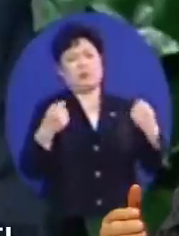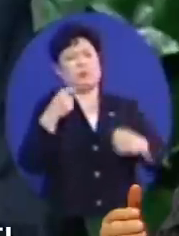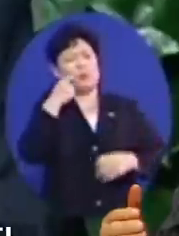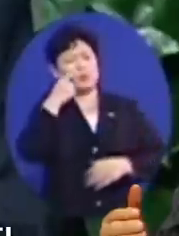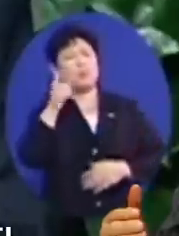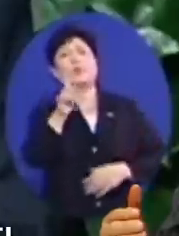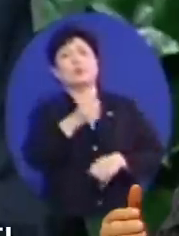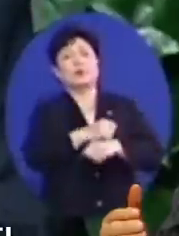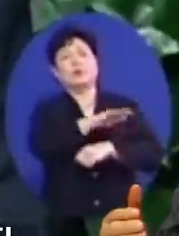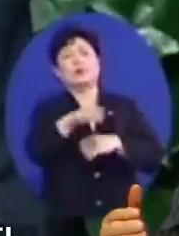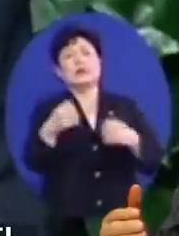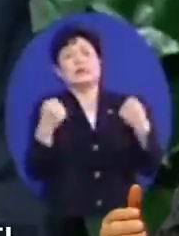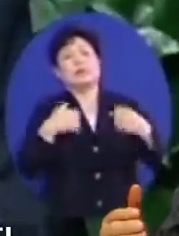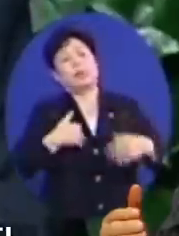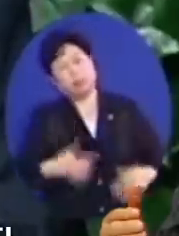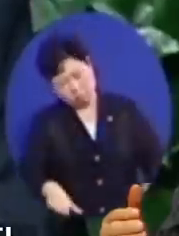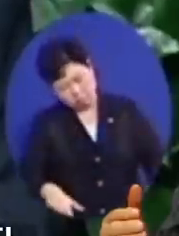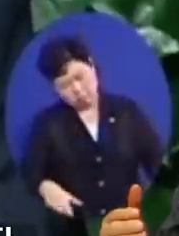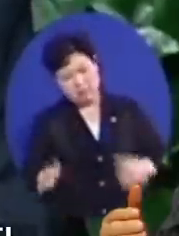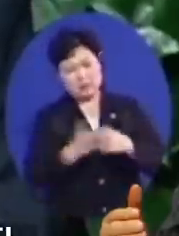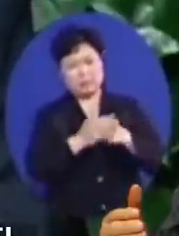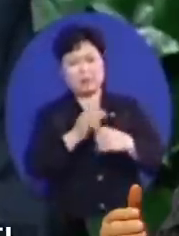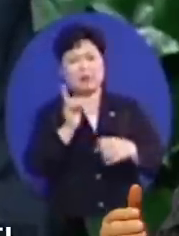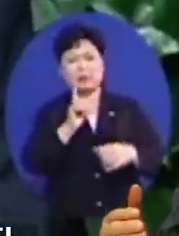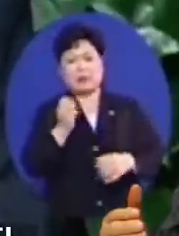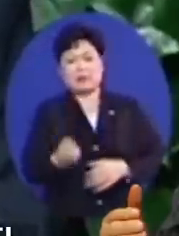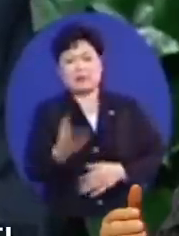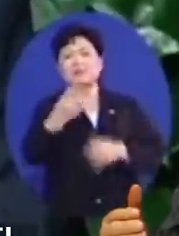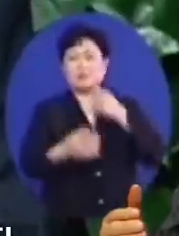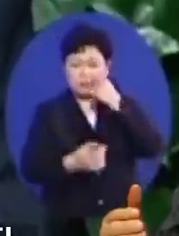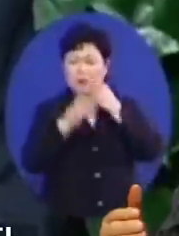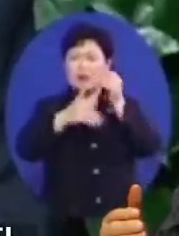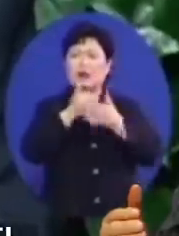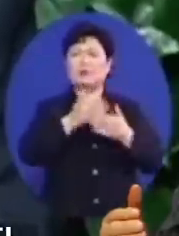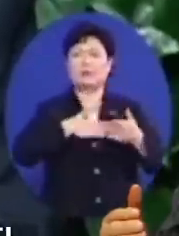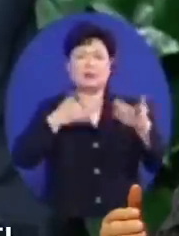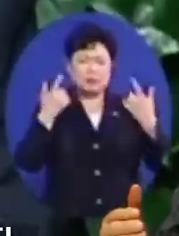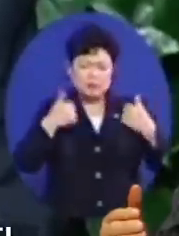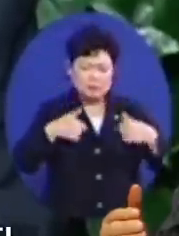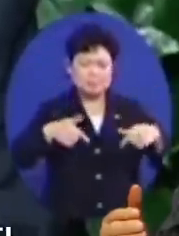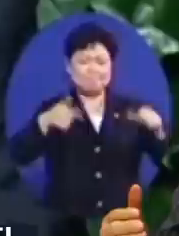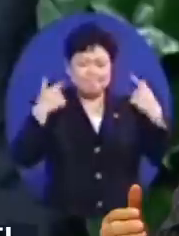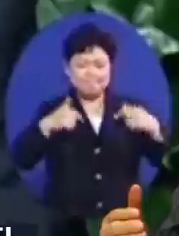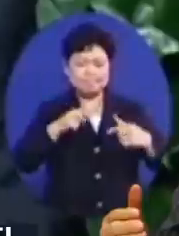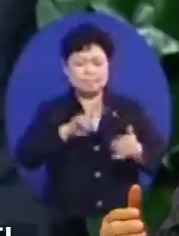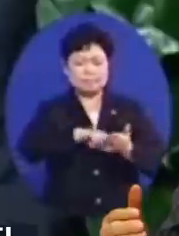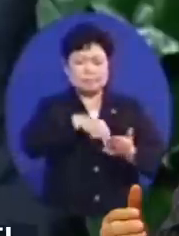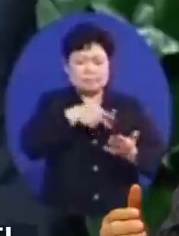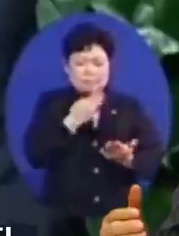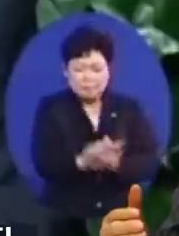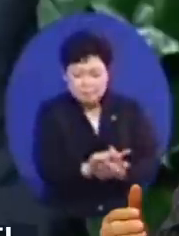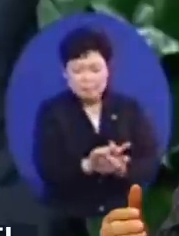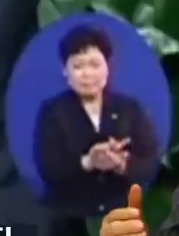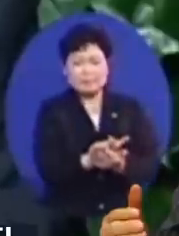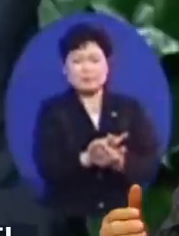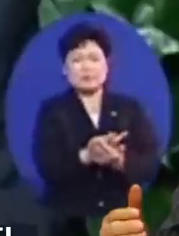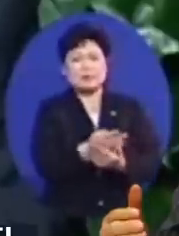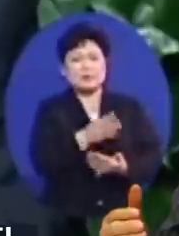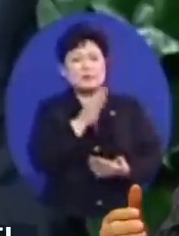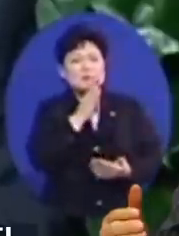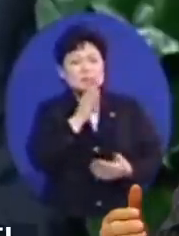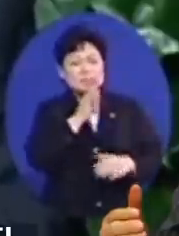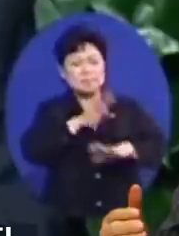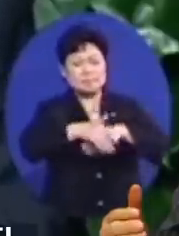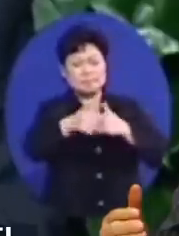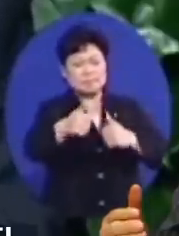그러나 우리는 힘이 약하여서 이길 수가 없습니다. 하나님, 나는 항상 넘어지고 대항을 못하니 어떻게